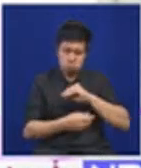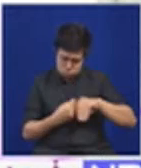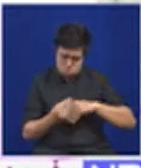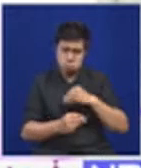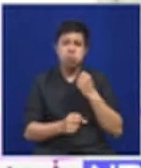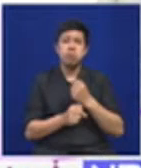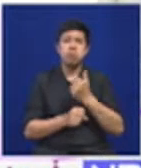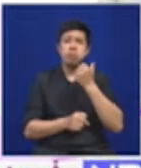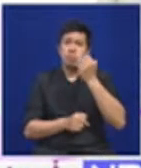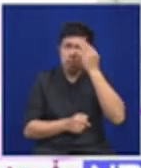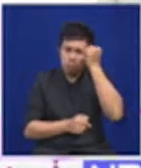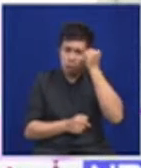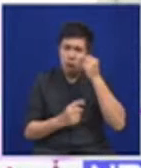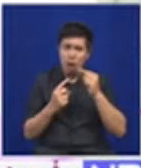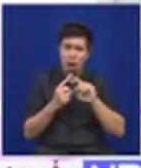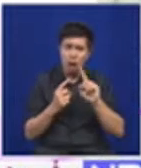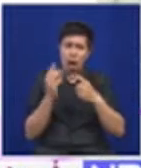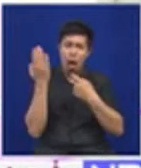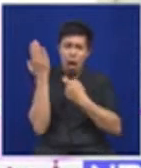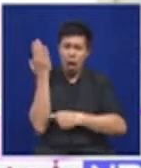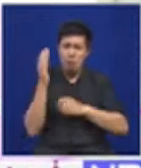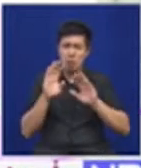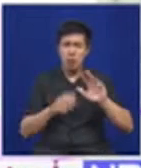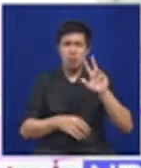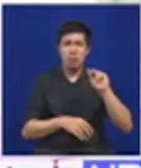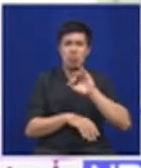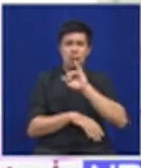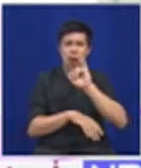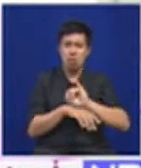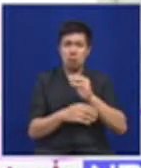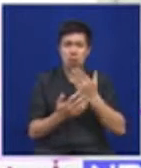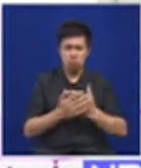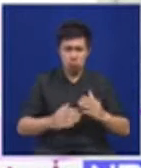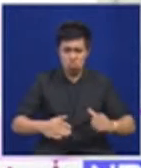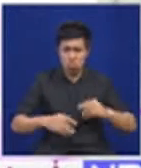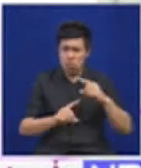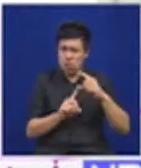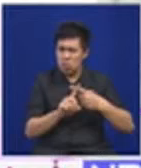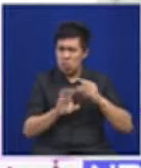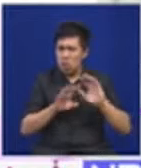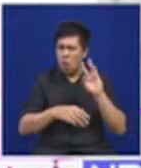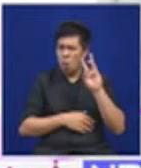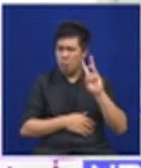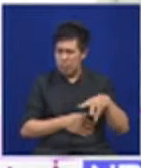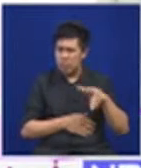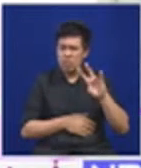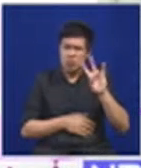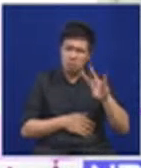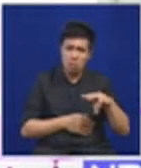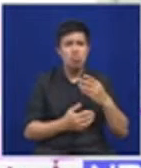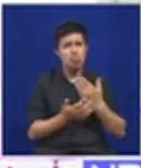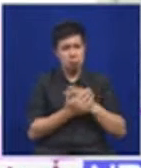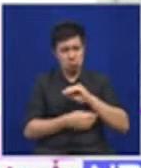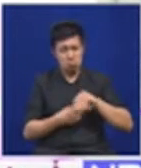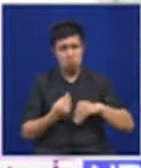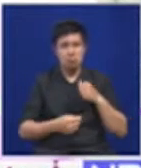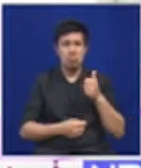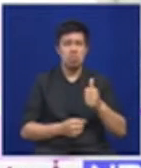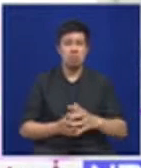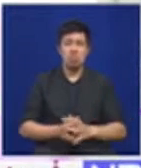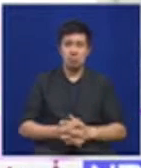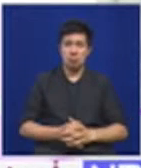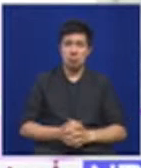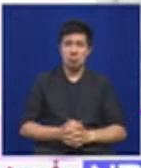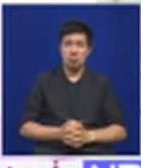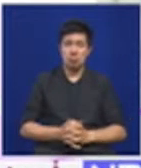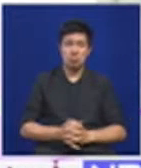ราะด้วยการที่มียางประมาณ30ไร่เนี่ยเขาสามารถมีรายได้เดือนประมาณ 6-7,000 บาทเขาอยู่ได้นะครับ ท่านผู้ว่า ครับ